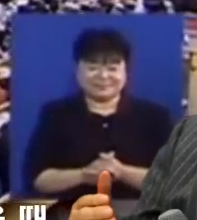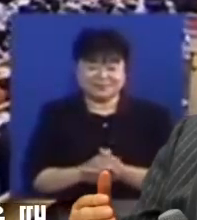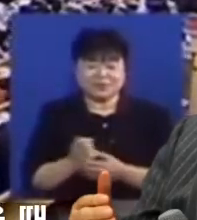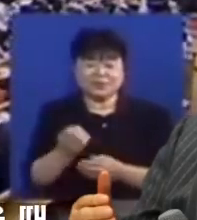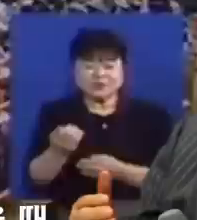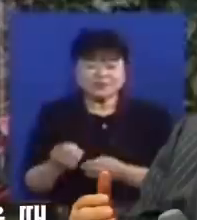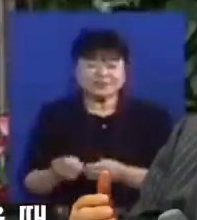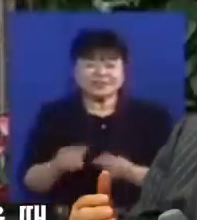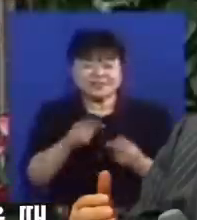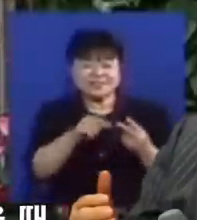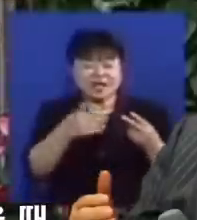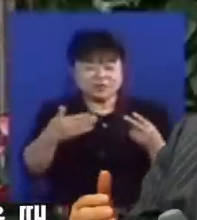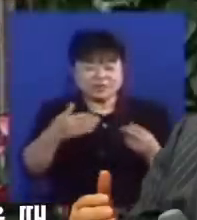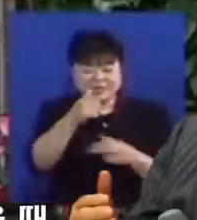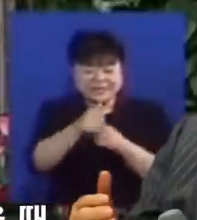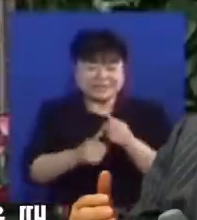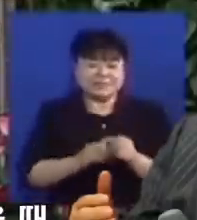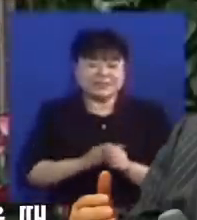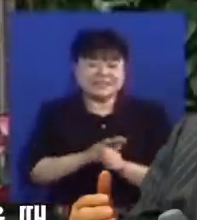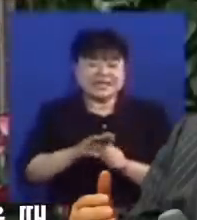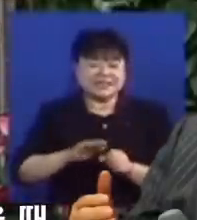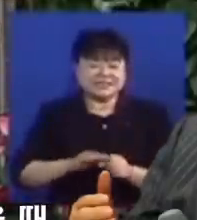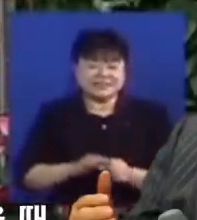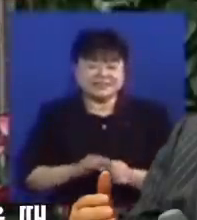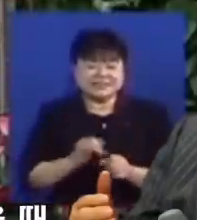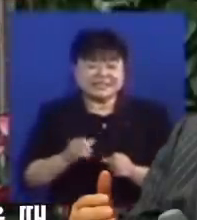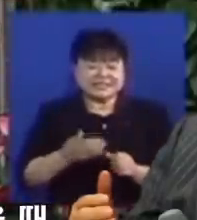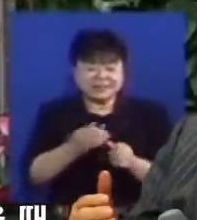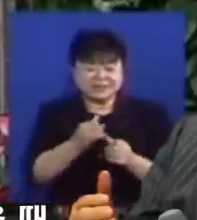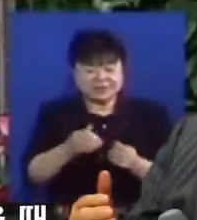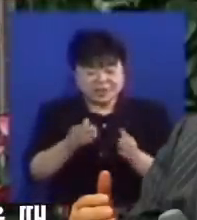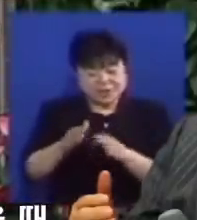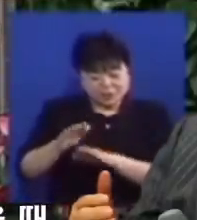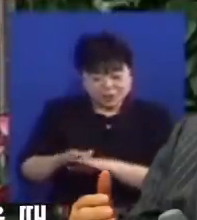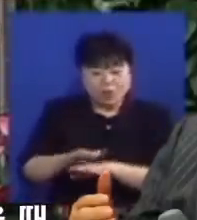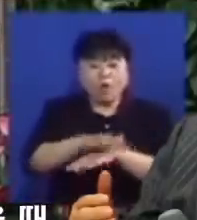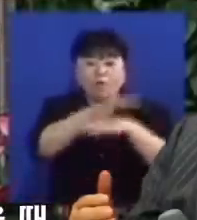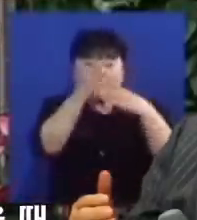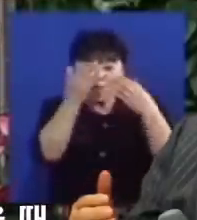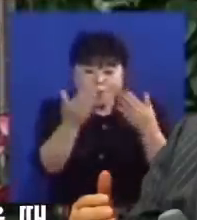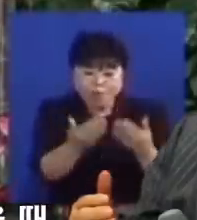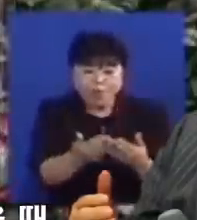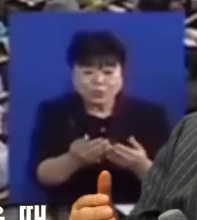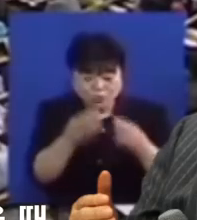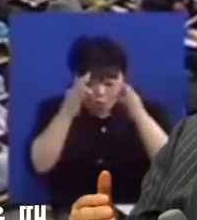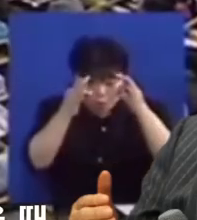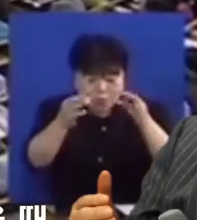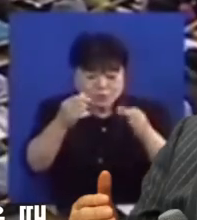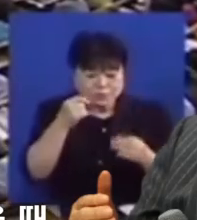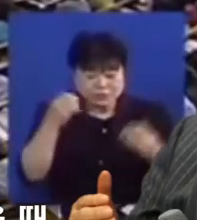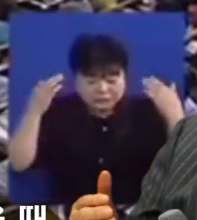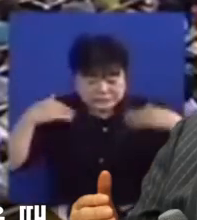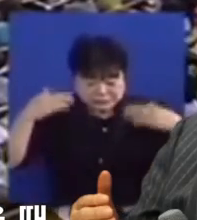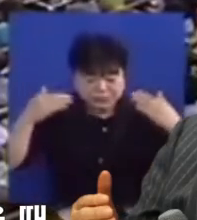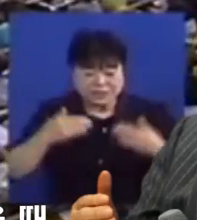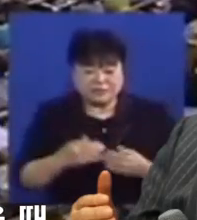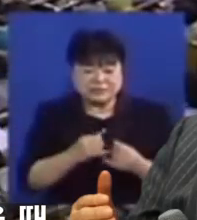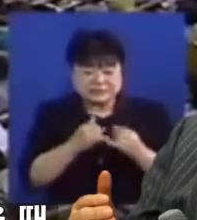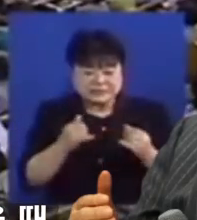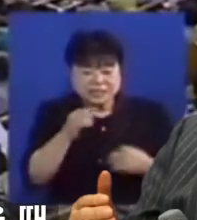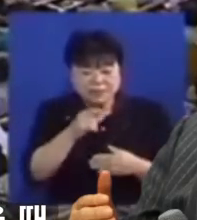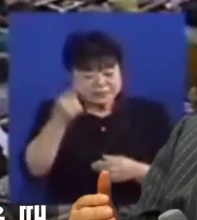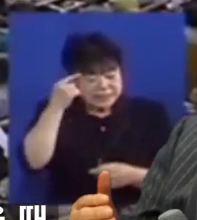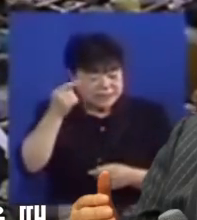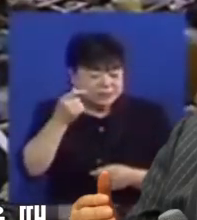고린도전서 2장 9절에 하나님이 자기를 사랑하는 자들을 위하여 예비하신 모든 것은 눈으로 보지 못하고 귀로 듣지 못하고 사람의